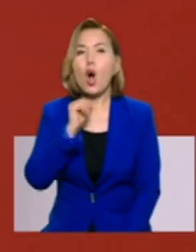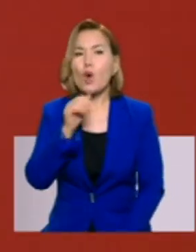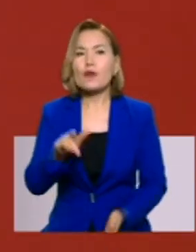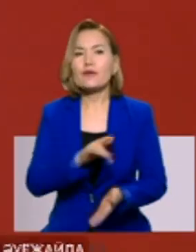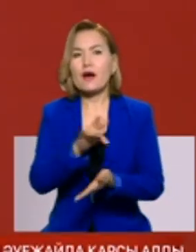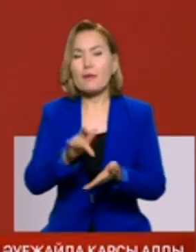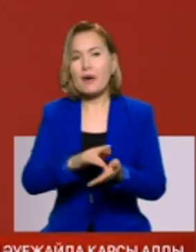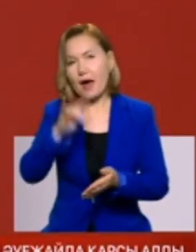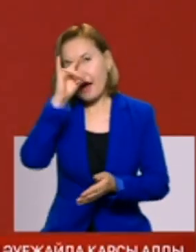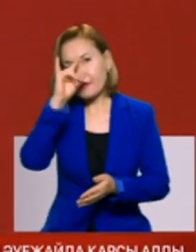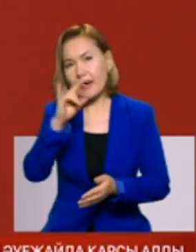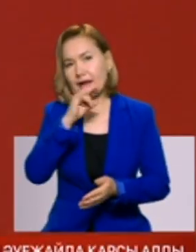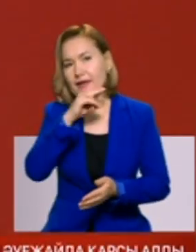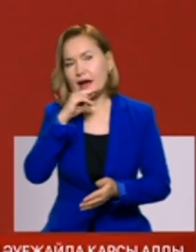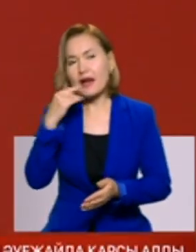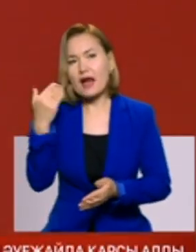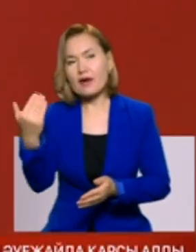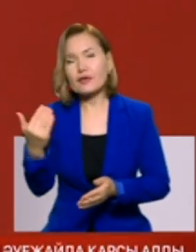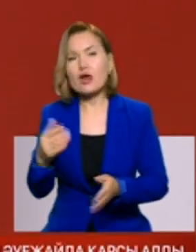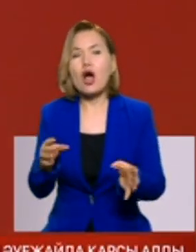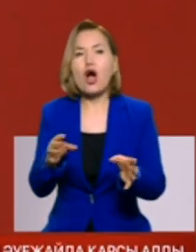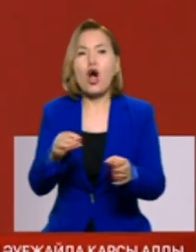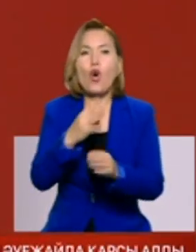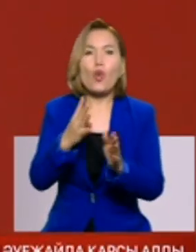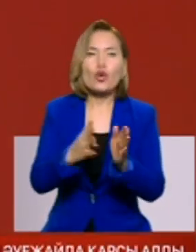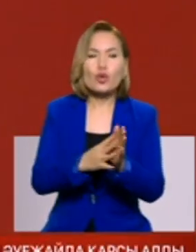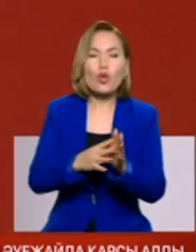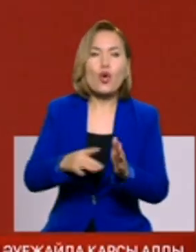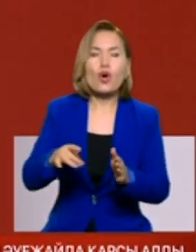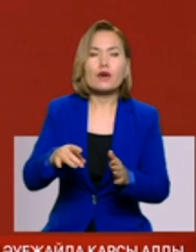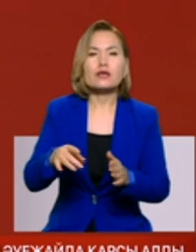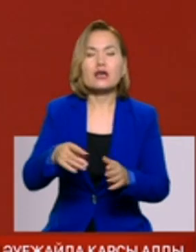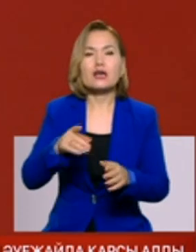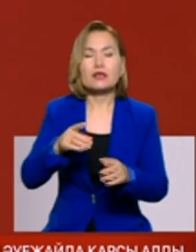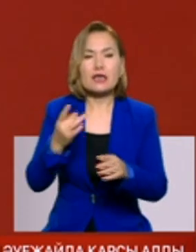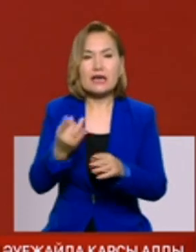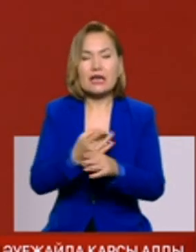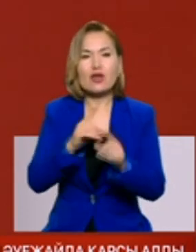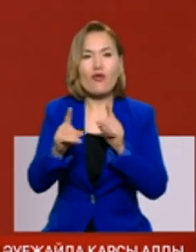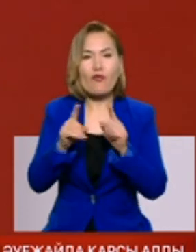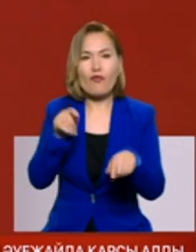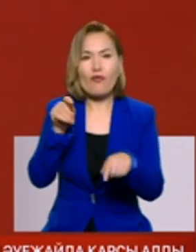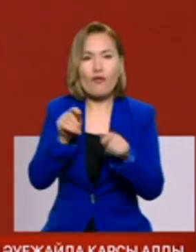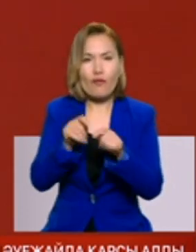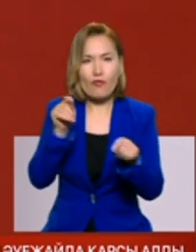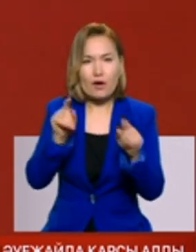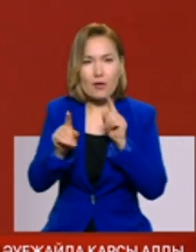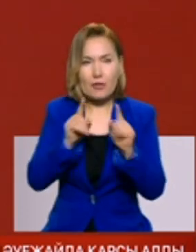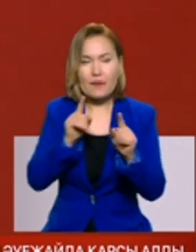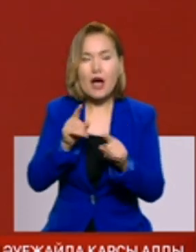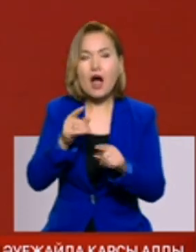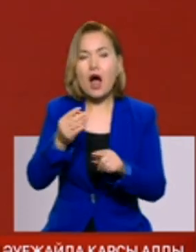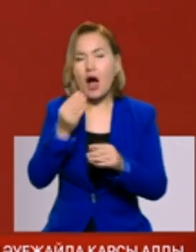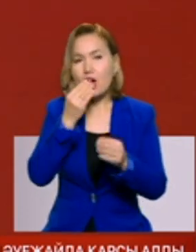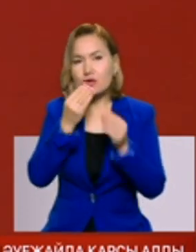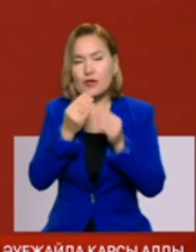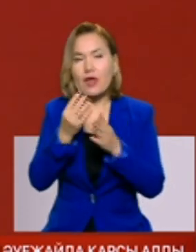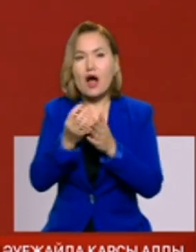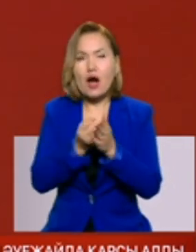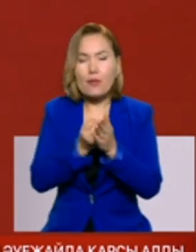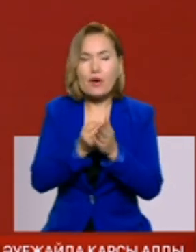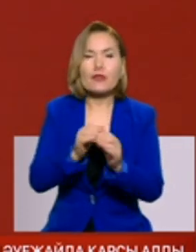Қостанайда Қазақстан мен Ресей арасындағы 19-шы өңіраралық әріптестік форум басталды. Бұл басқосуда азық-түлік қауіпсіздігі, ауыл